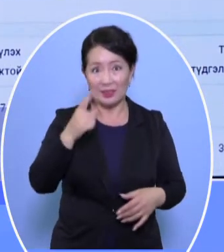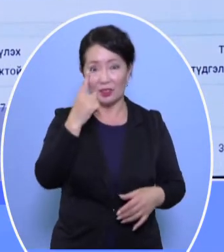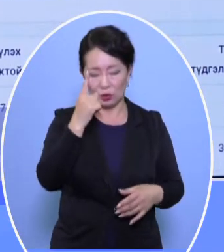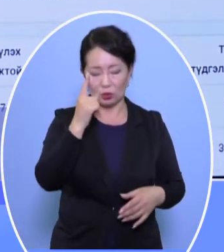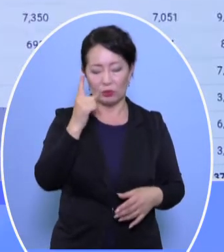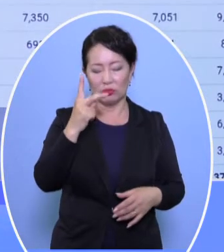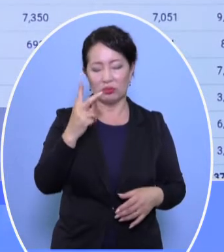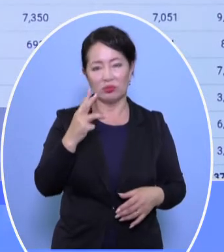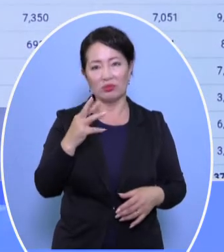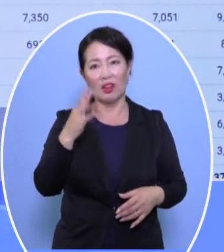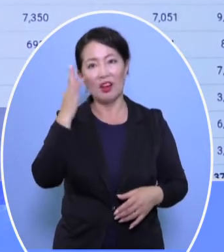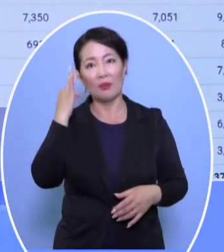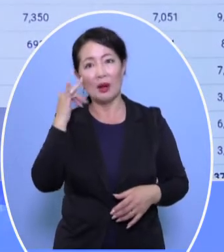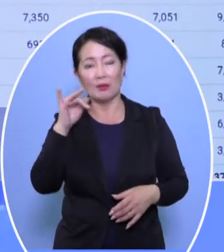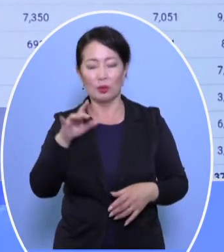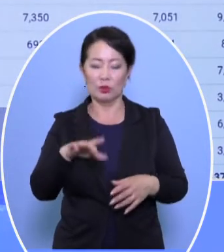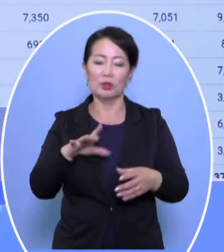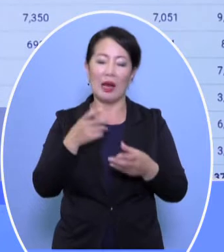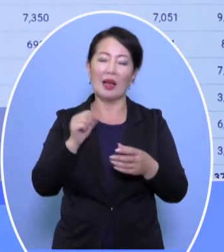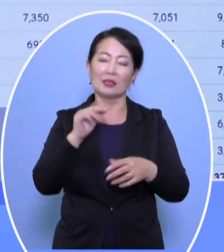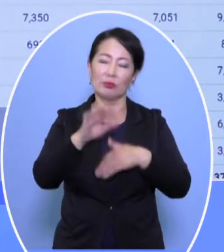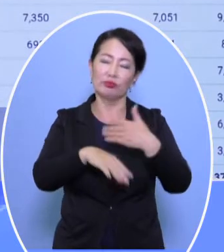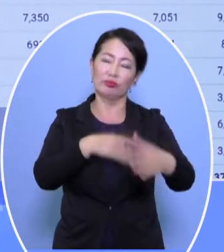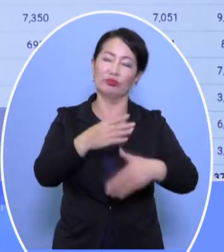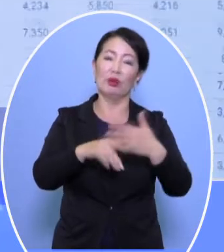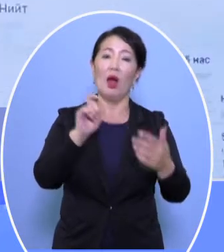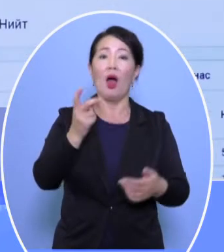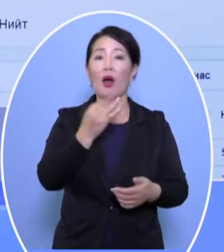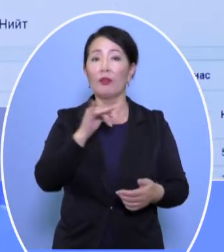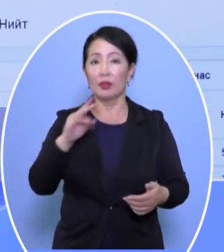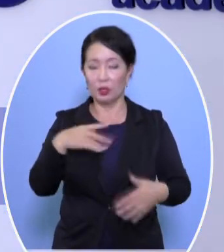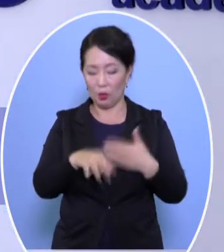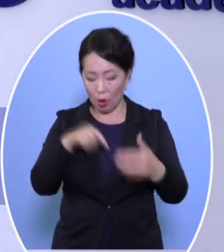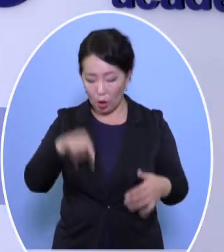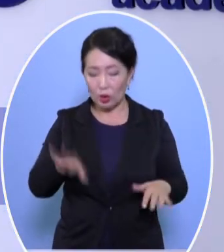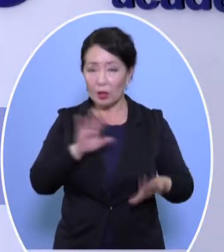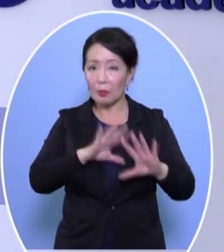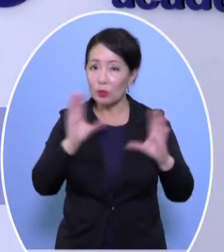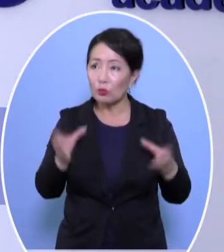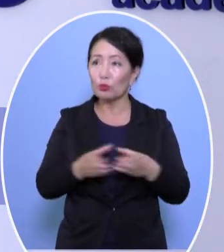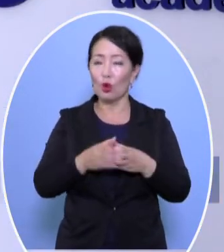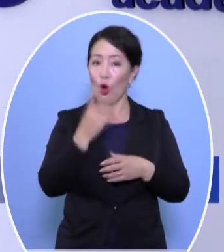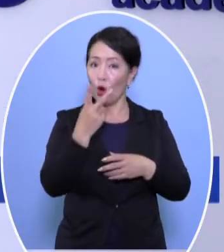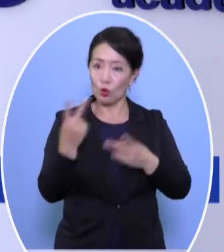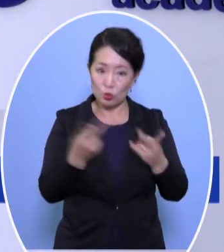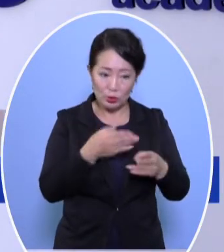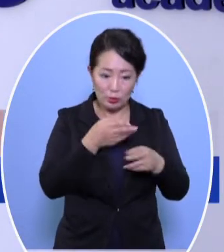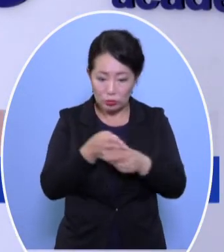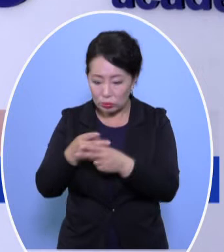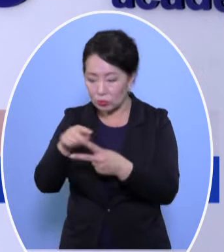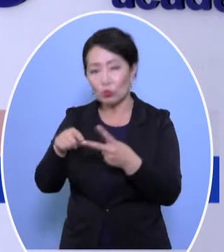өдөр за дараагийн өдрөөс бол одоо системийн ачаалал хэвээр яваад одоогийн байдлаар нийтдээ энэ хоёр үйлчлэгэн